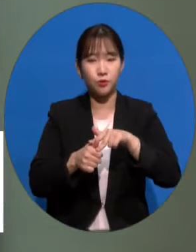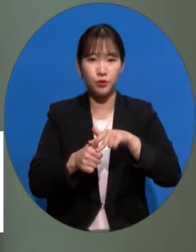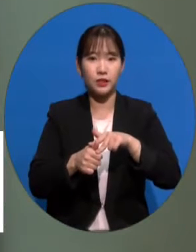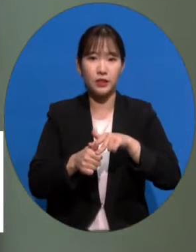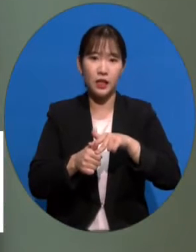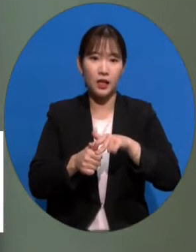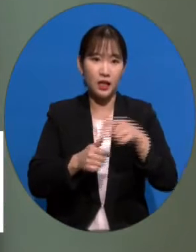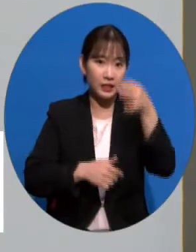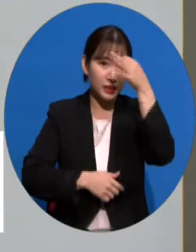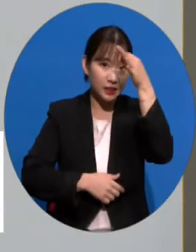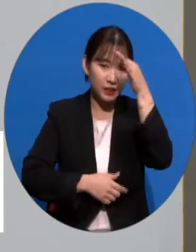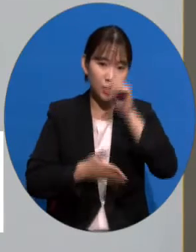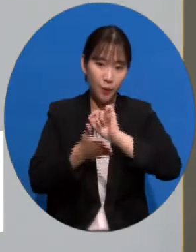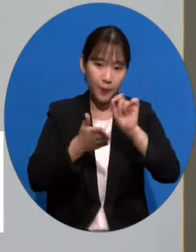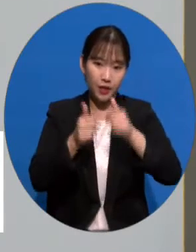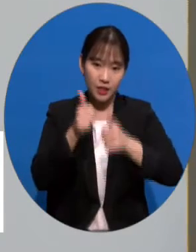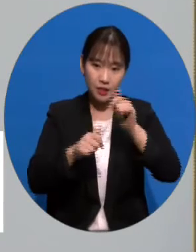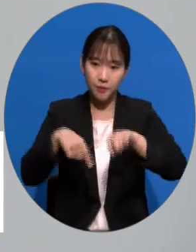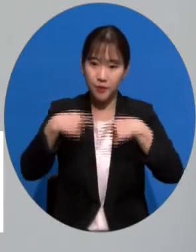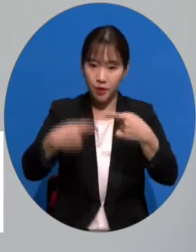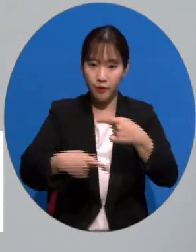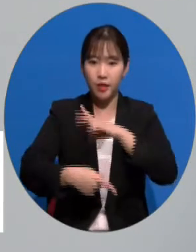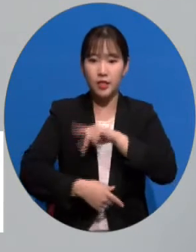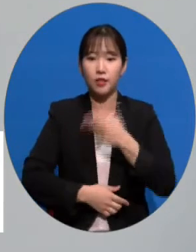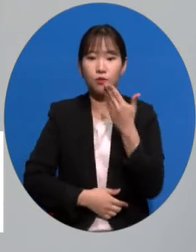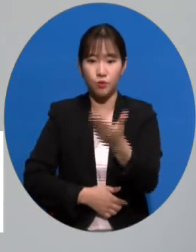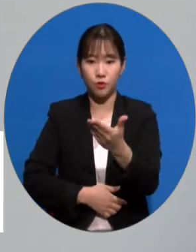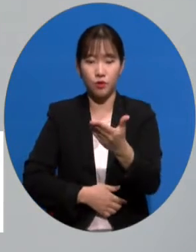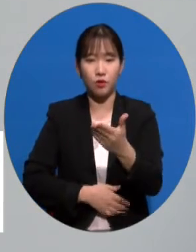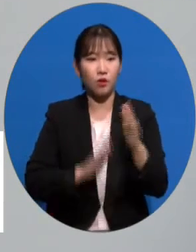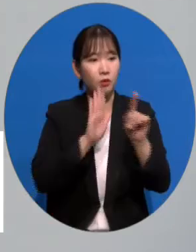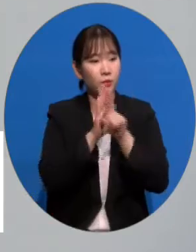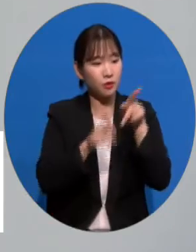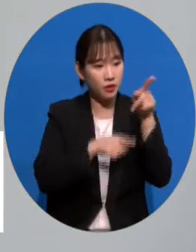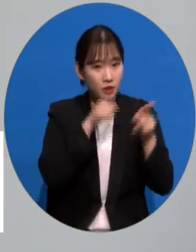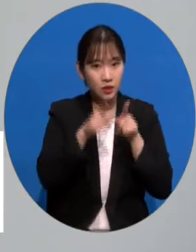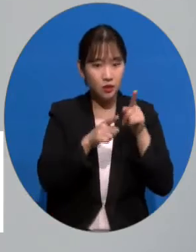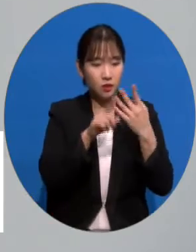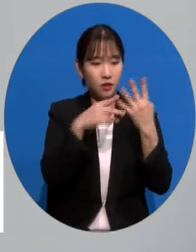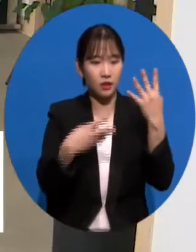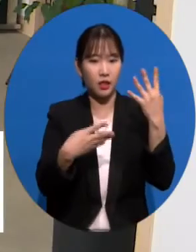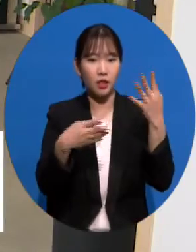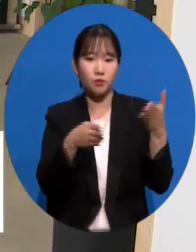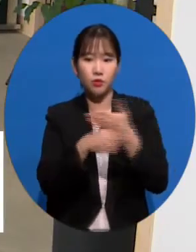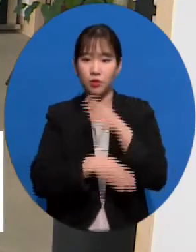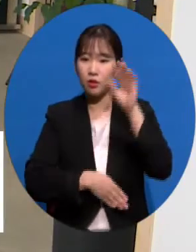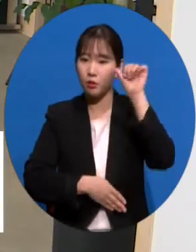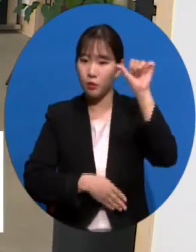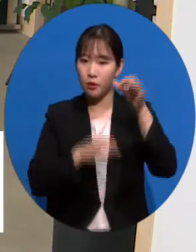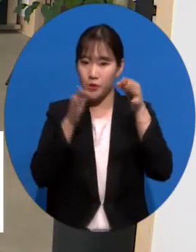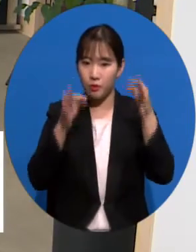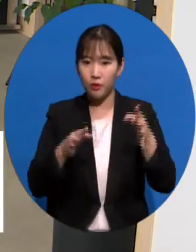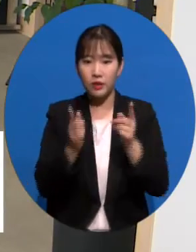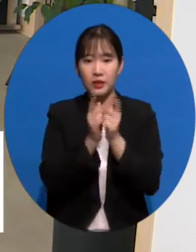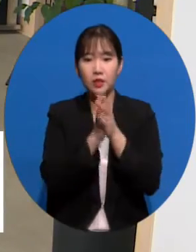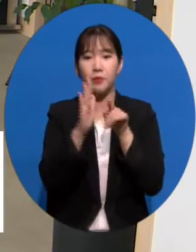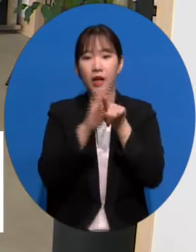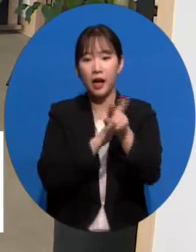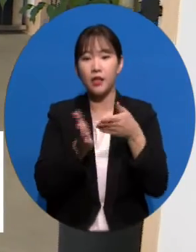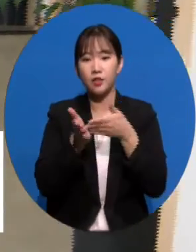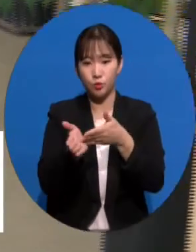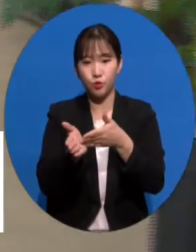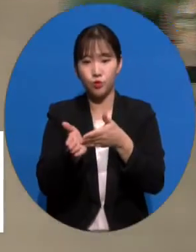강화 필기시험에 응시할 자격이 주어집니다 공모 신청은 4월 4회부터 다 3 동안 현장접수 방법으로